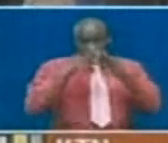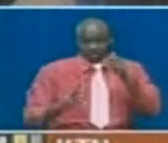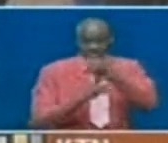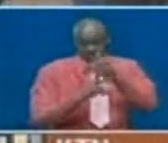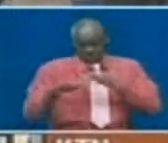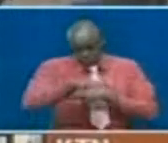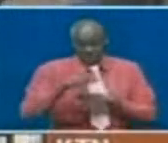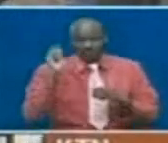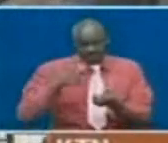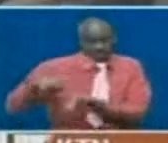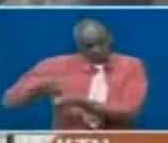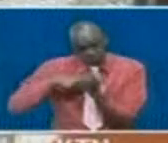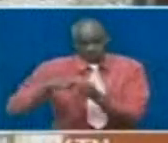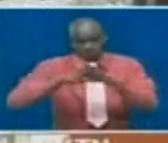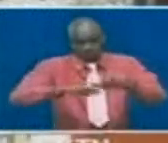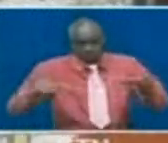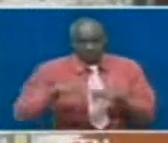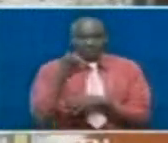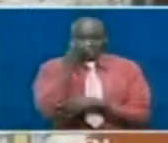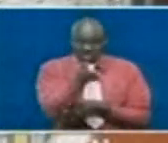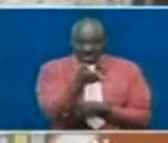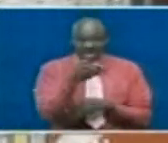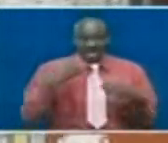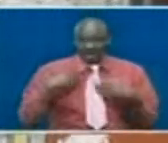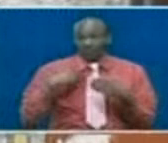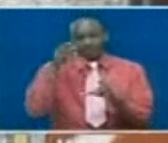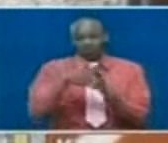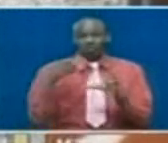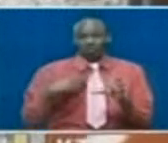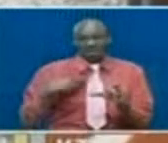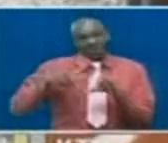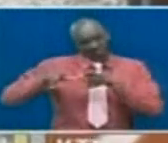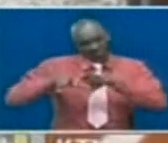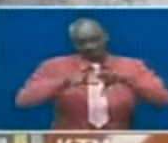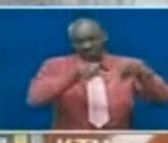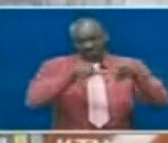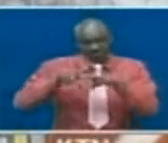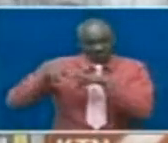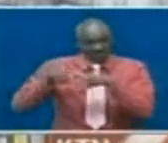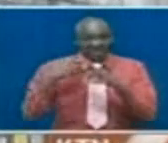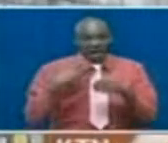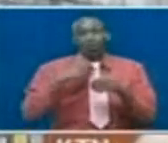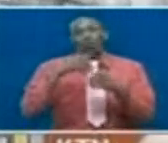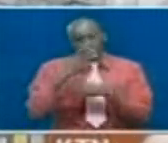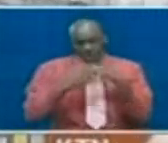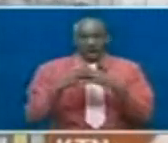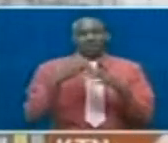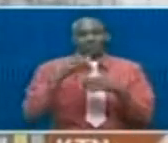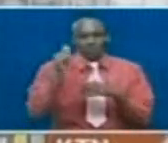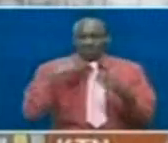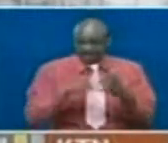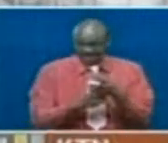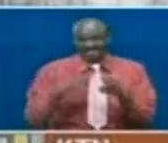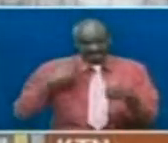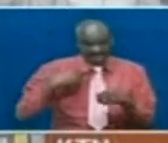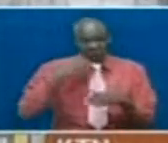kokoto katika kasha au panel kwa lugha ya kimombo, na kisha kuchapiwa saruji kabla ya kuta kuanza kujengwa. Upande wa